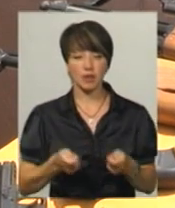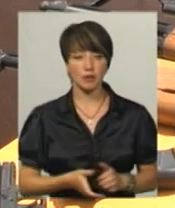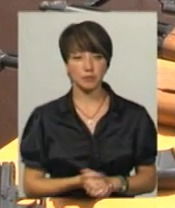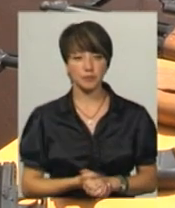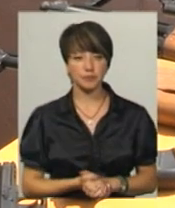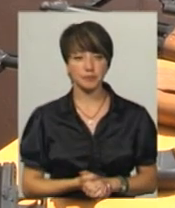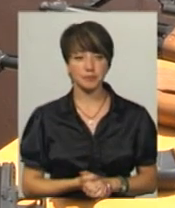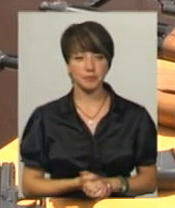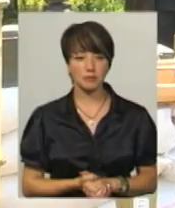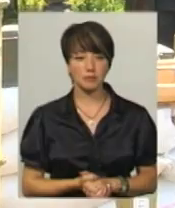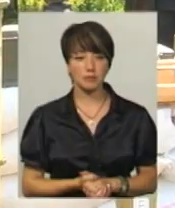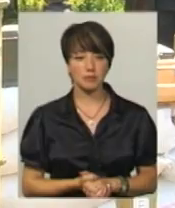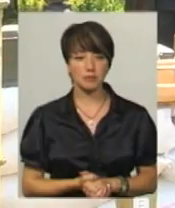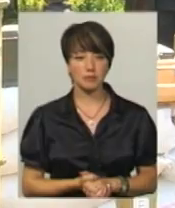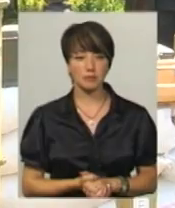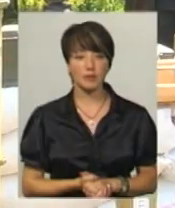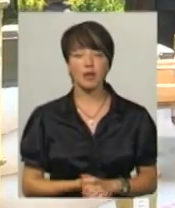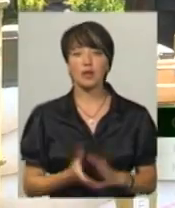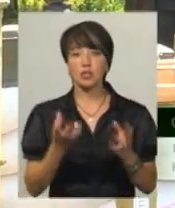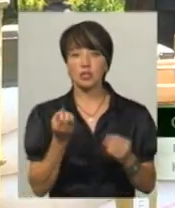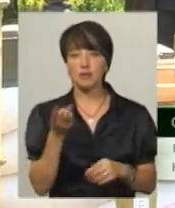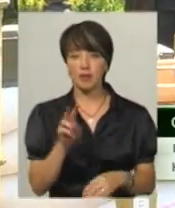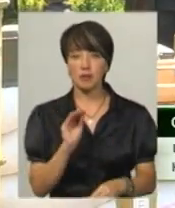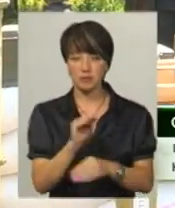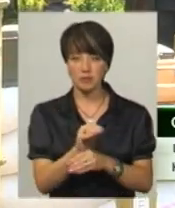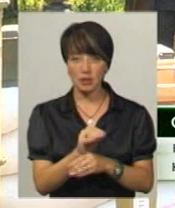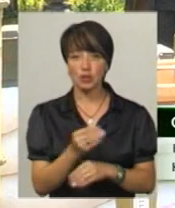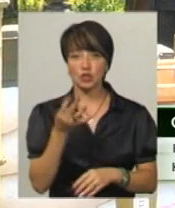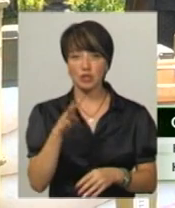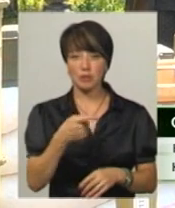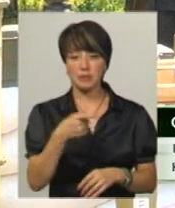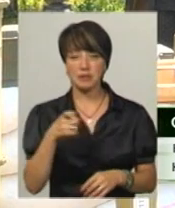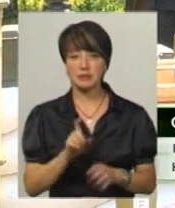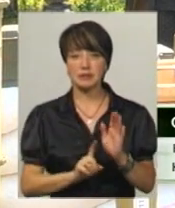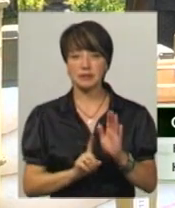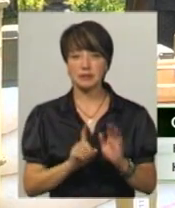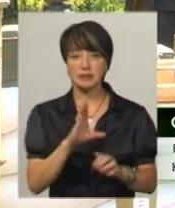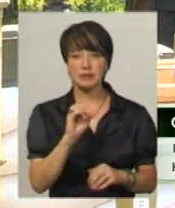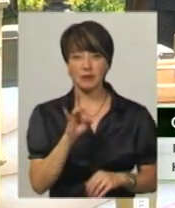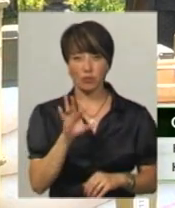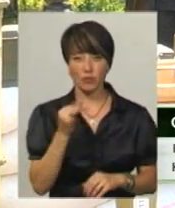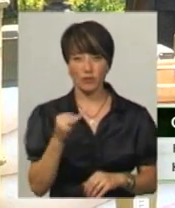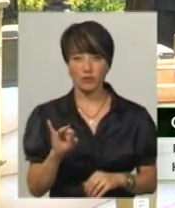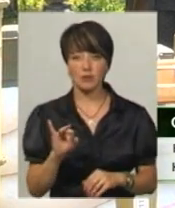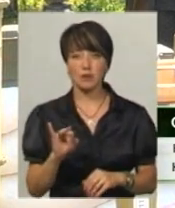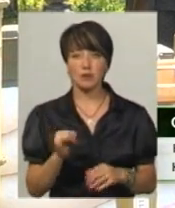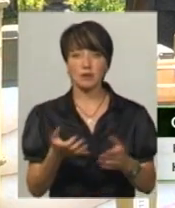Пронак. Взяли ми ще 2 пістолети пневматичних, 4 пістолети стартових,